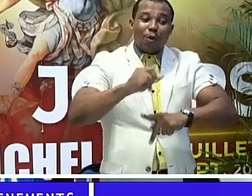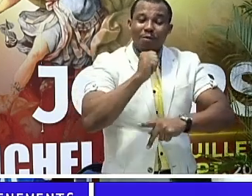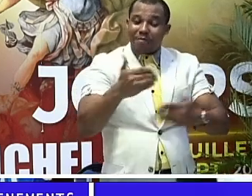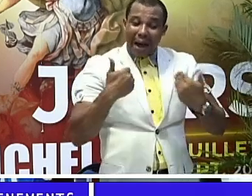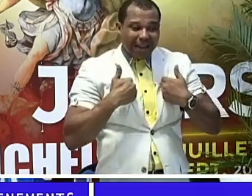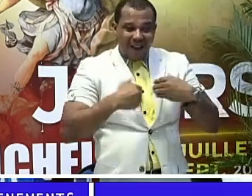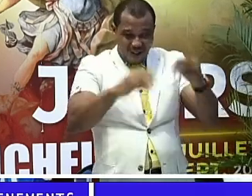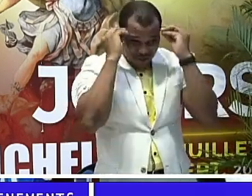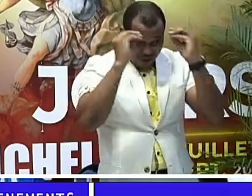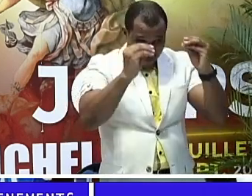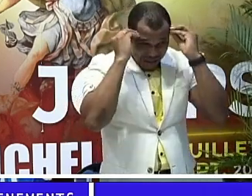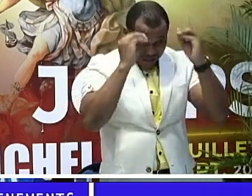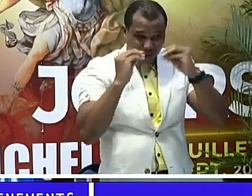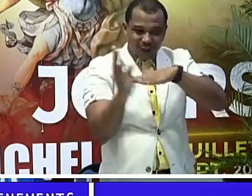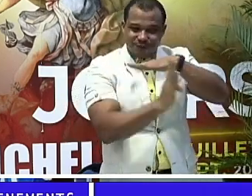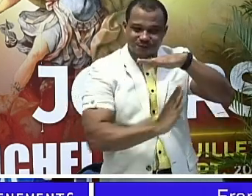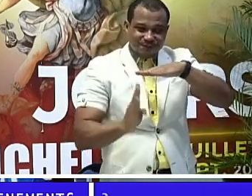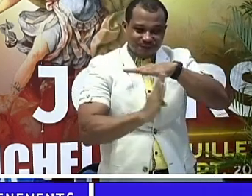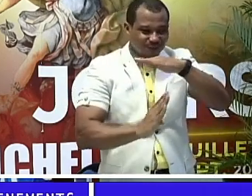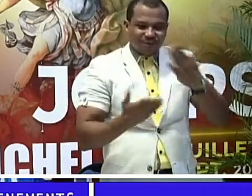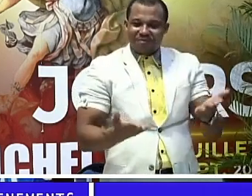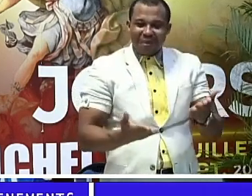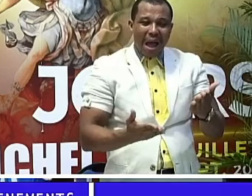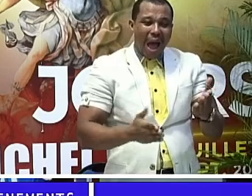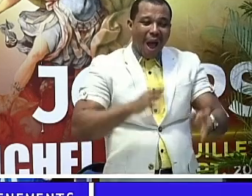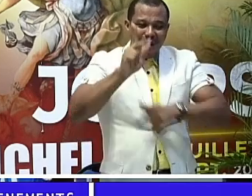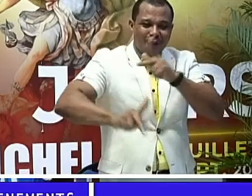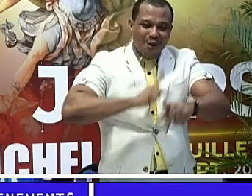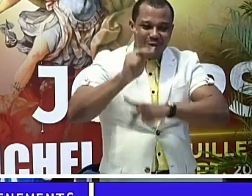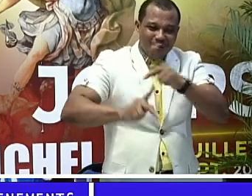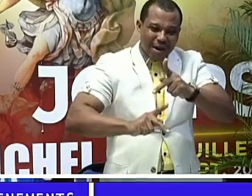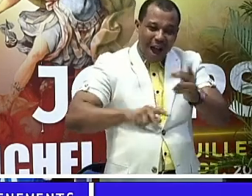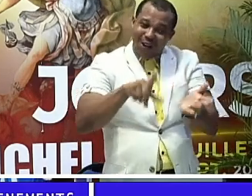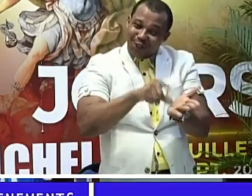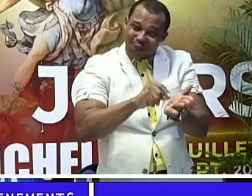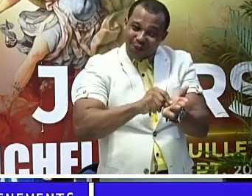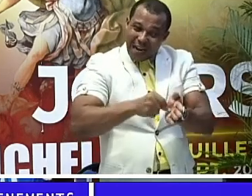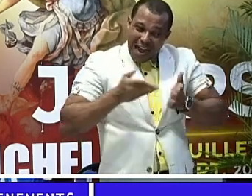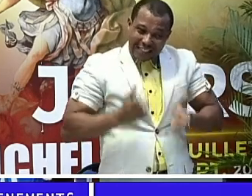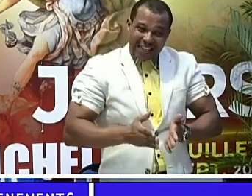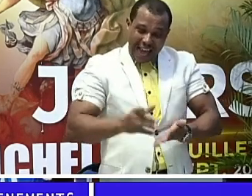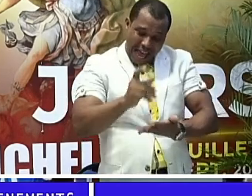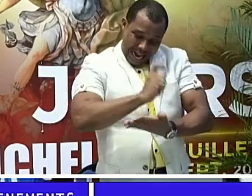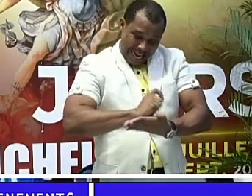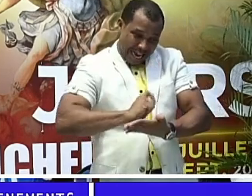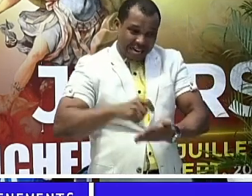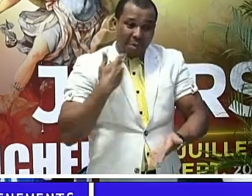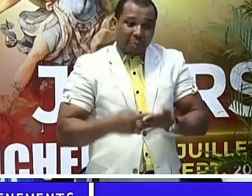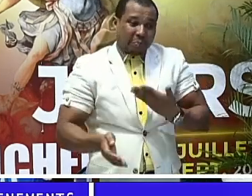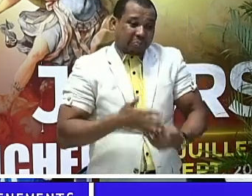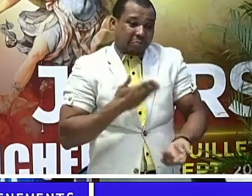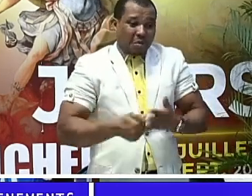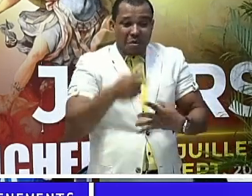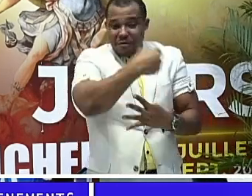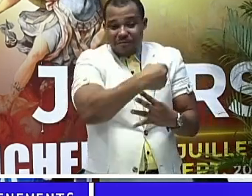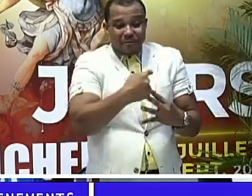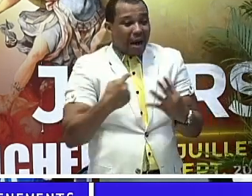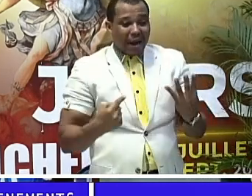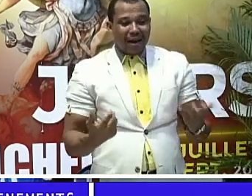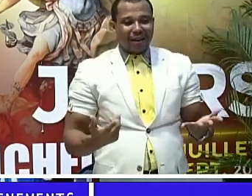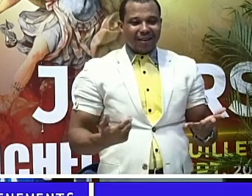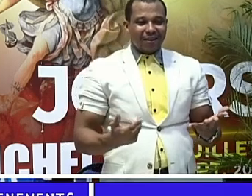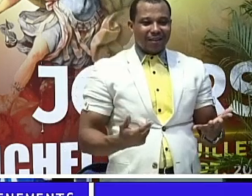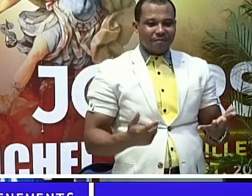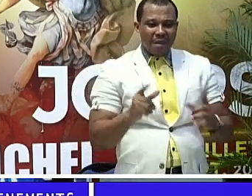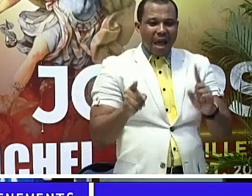l'affaire. Moun n'a dit salve-le, li écrit salve-le, lève-le, et personne ne va pas dire rien. L'autre